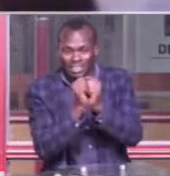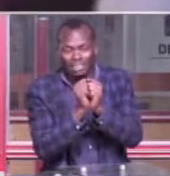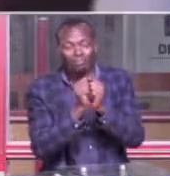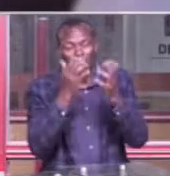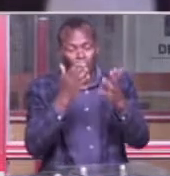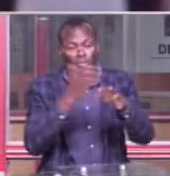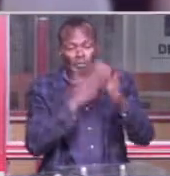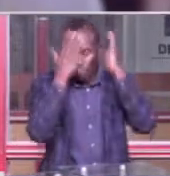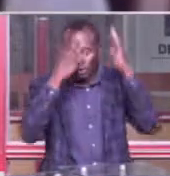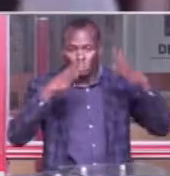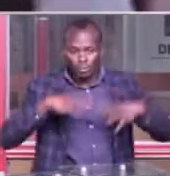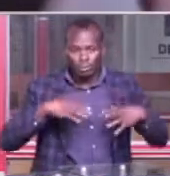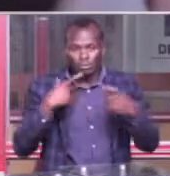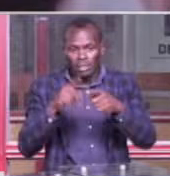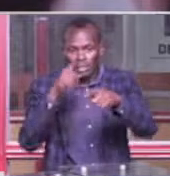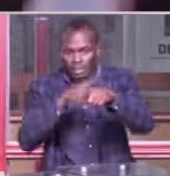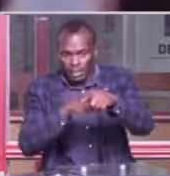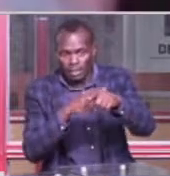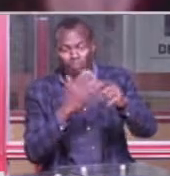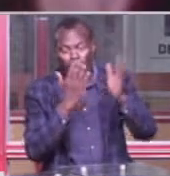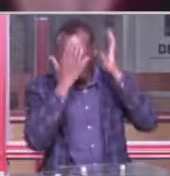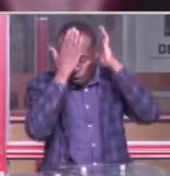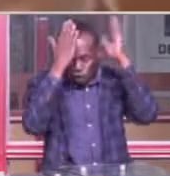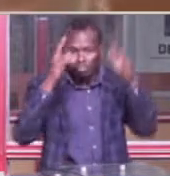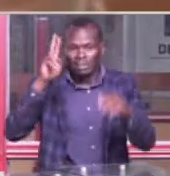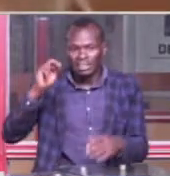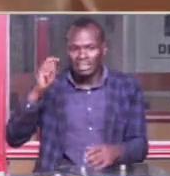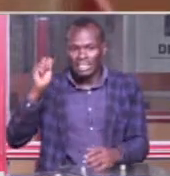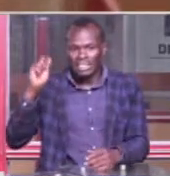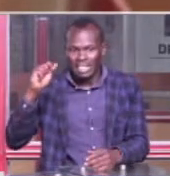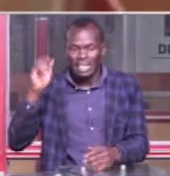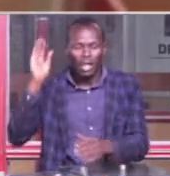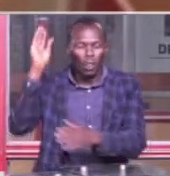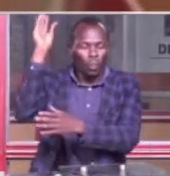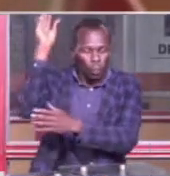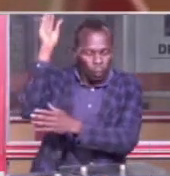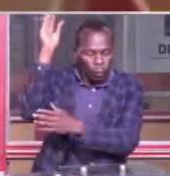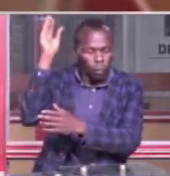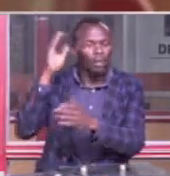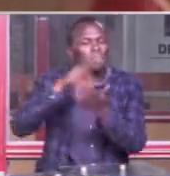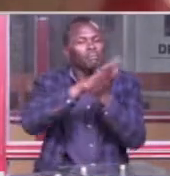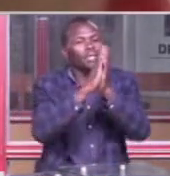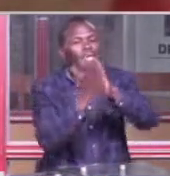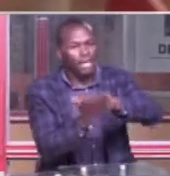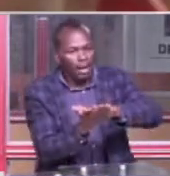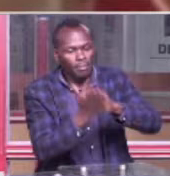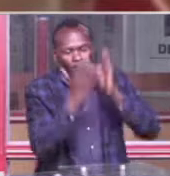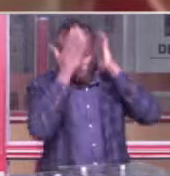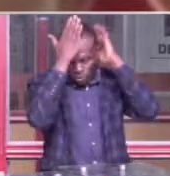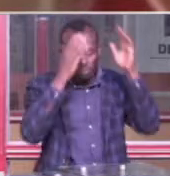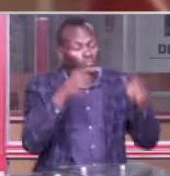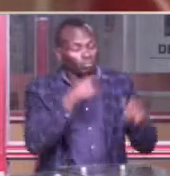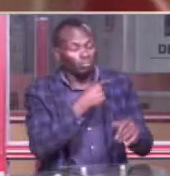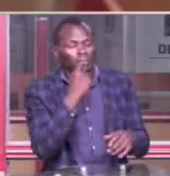Ntagali bwe yali akuba ebirayiro okufuuka ssaabalabirizi. And I will do to the best of my ability help and